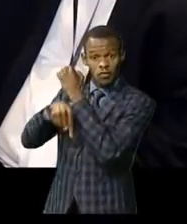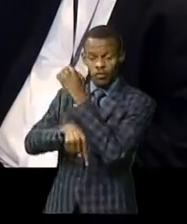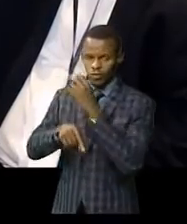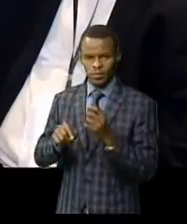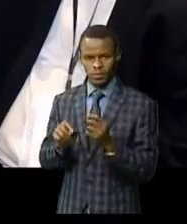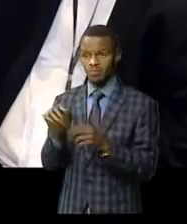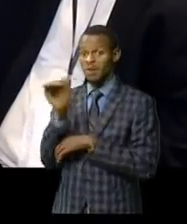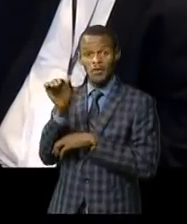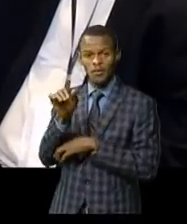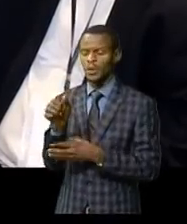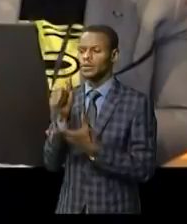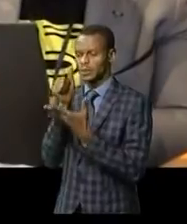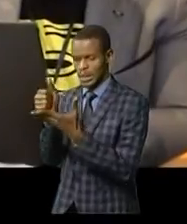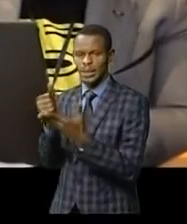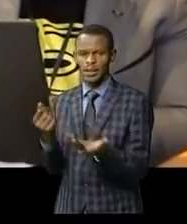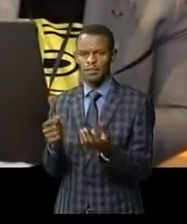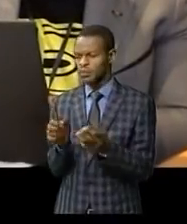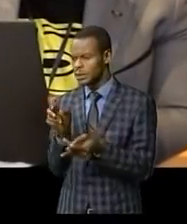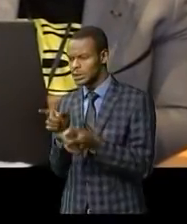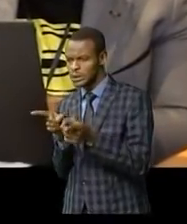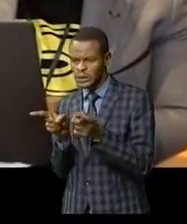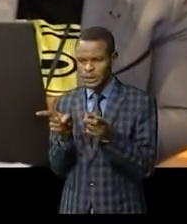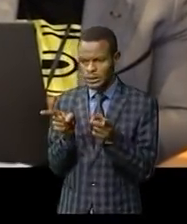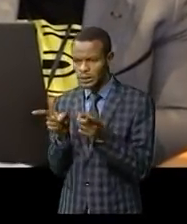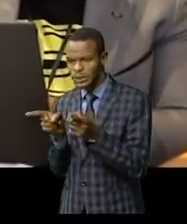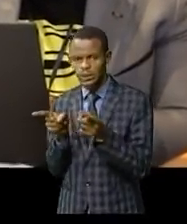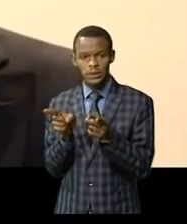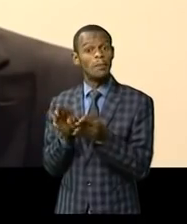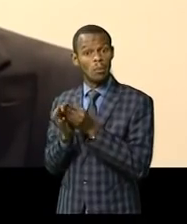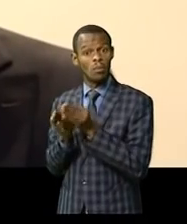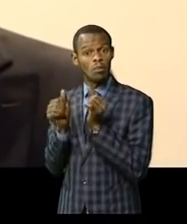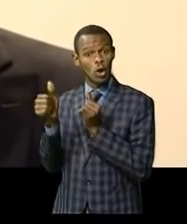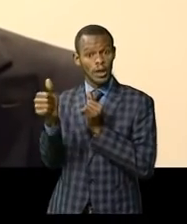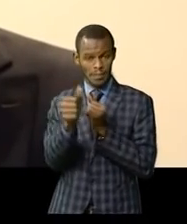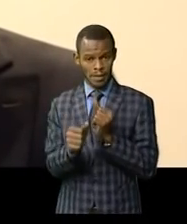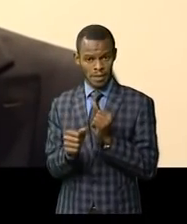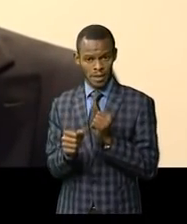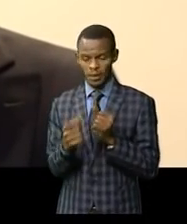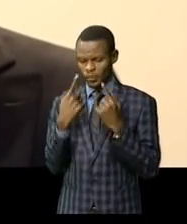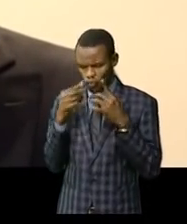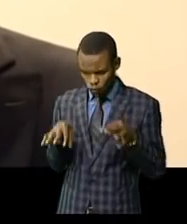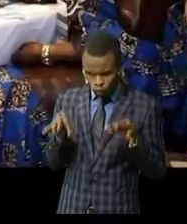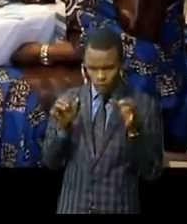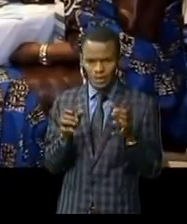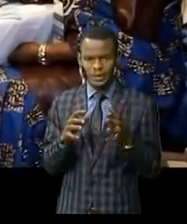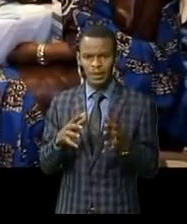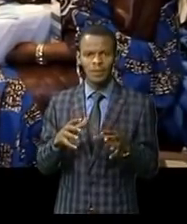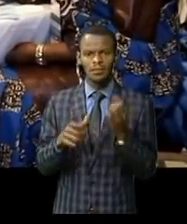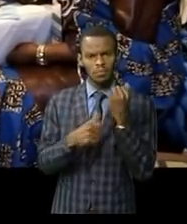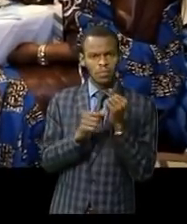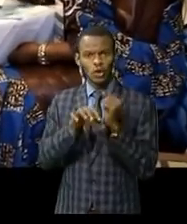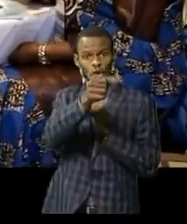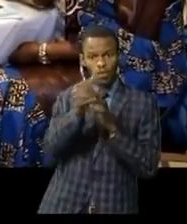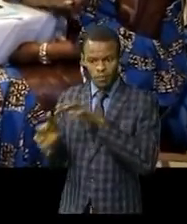les forêts et de décider de la manière dont les terres seront utilisées. Question de booster le développement socio-économique et la